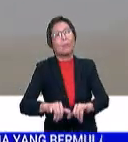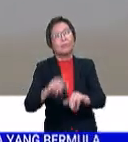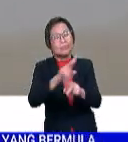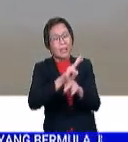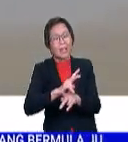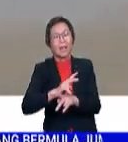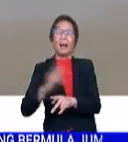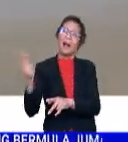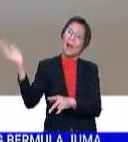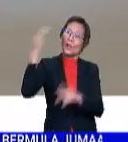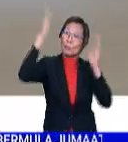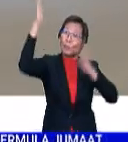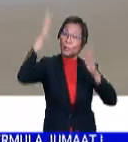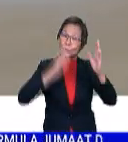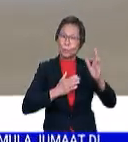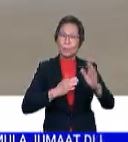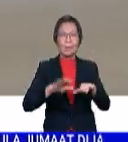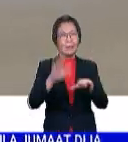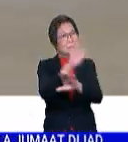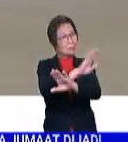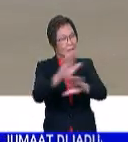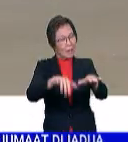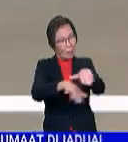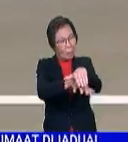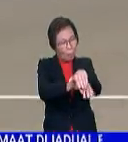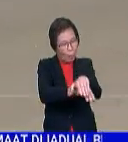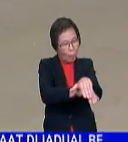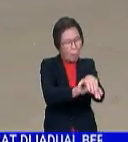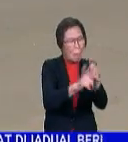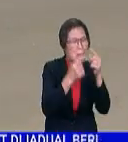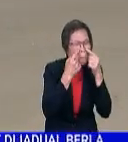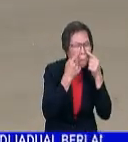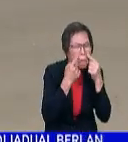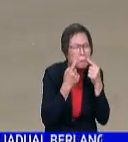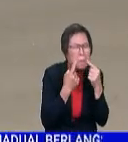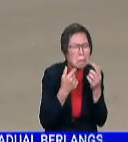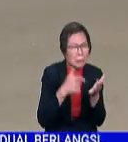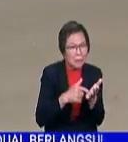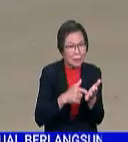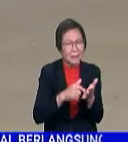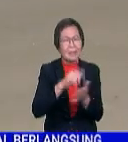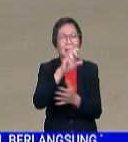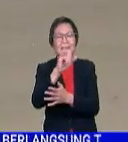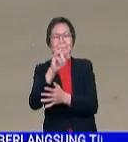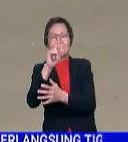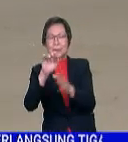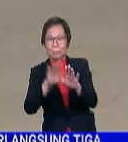Malaysiaku, jangan biar penyu menangis lagi. Siti Jamilah Hanim Jamil, Berita RTM.